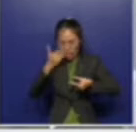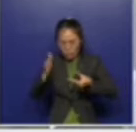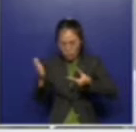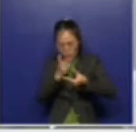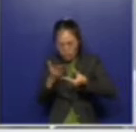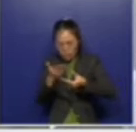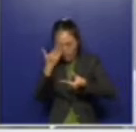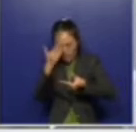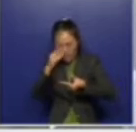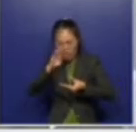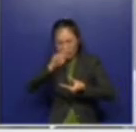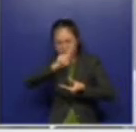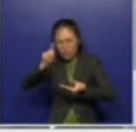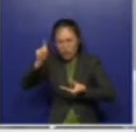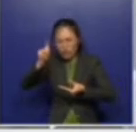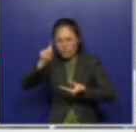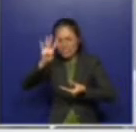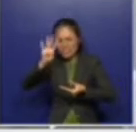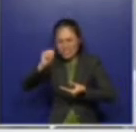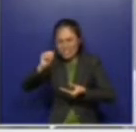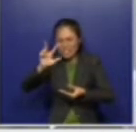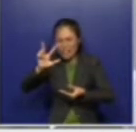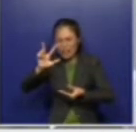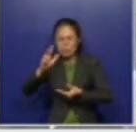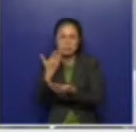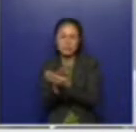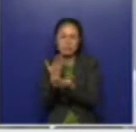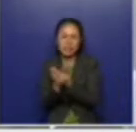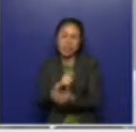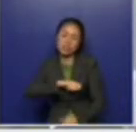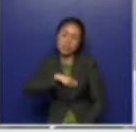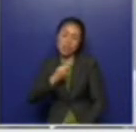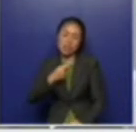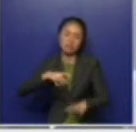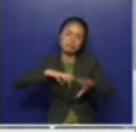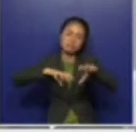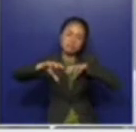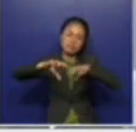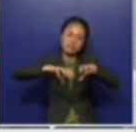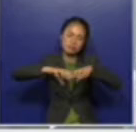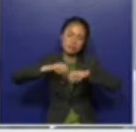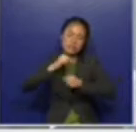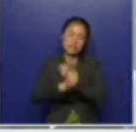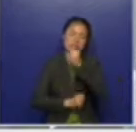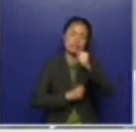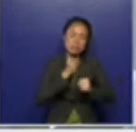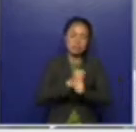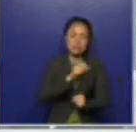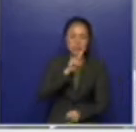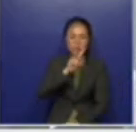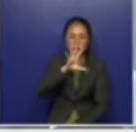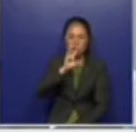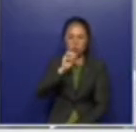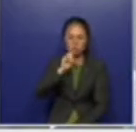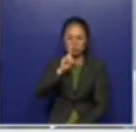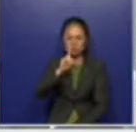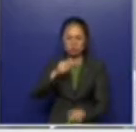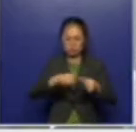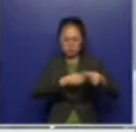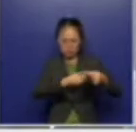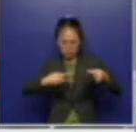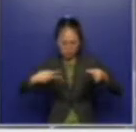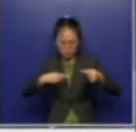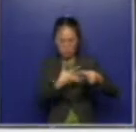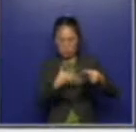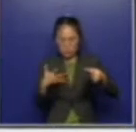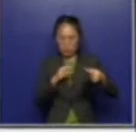จะไม่ค่อยได้สังเกตค่าใช้จ่ายจากการดำเนินงานครับปี61บรรทัดแรกไม่มีแต่บรร